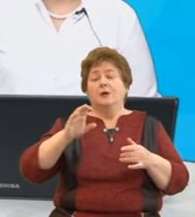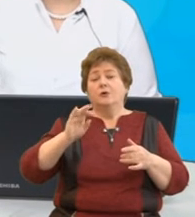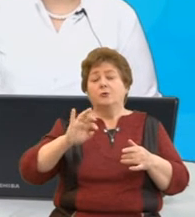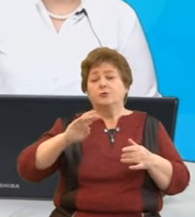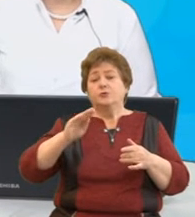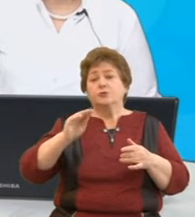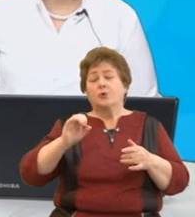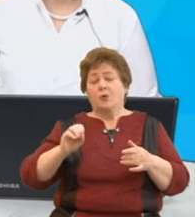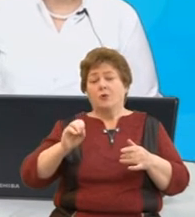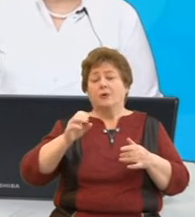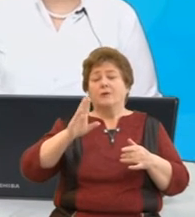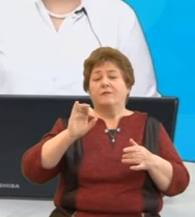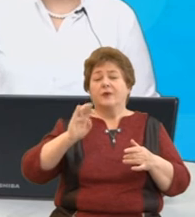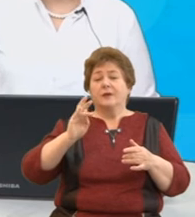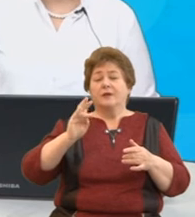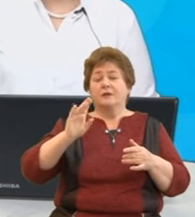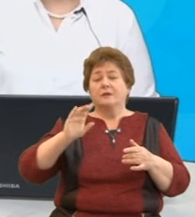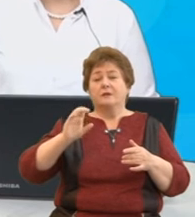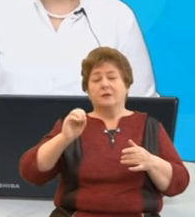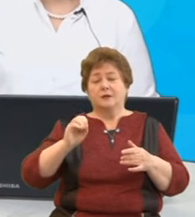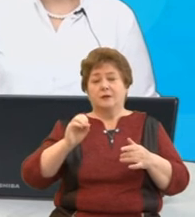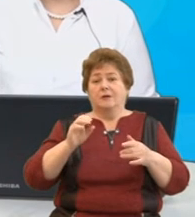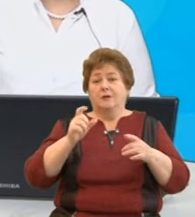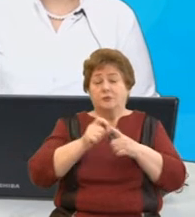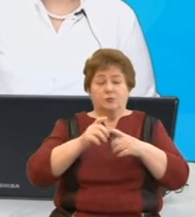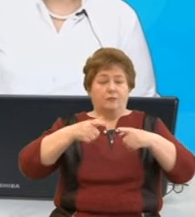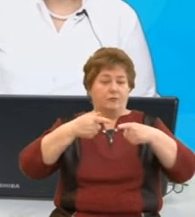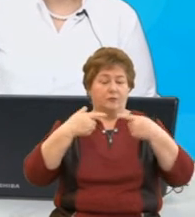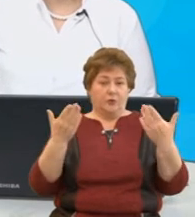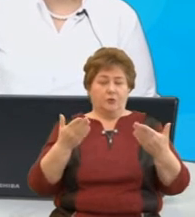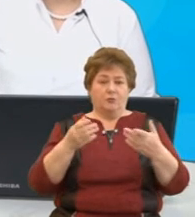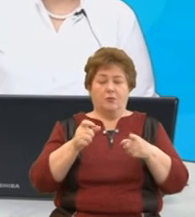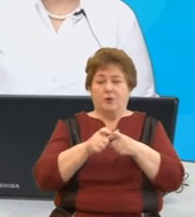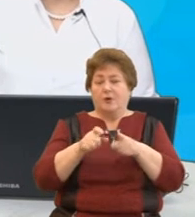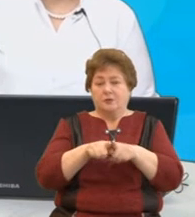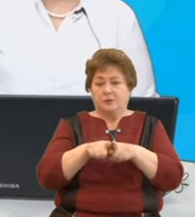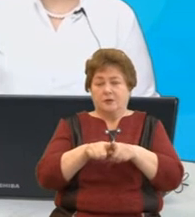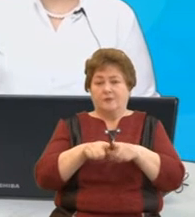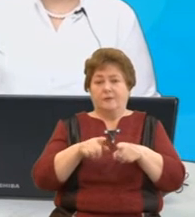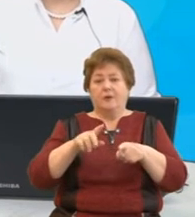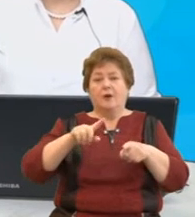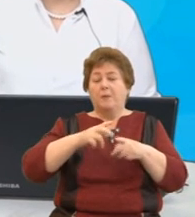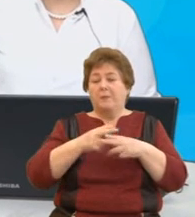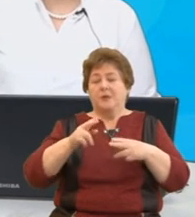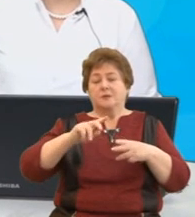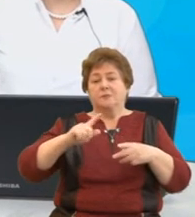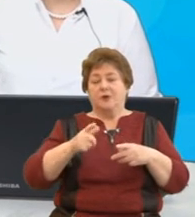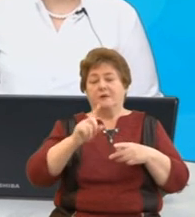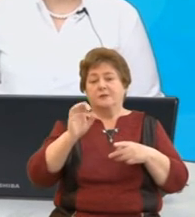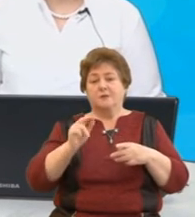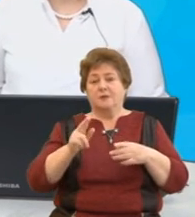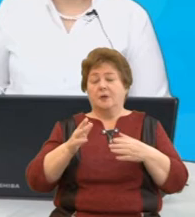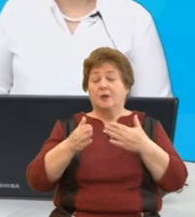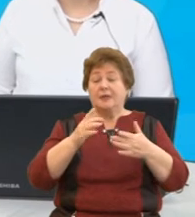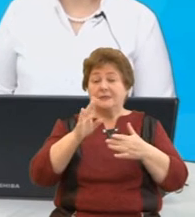варенье если такие слова в русском языке конечно не поэтому если бы не было